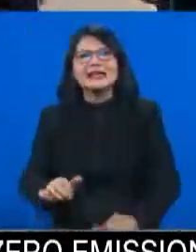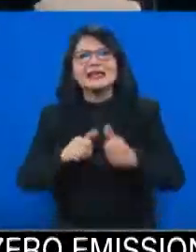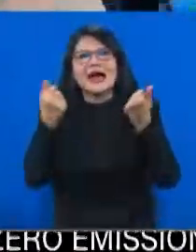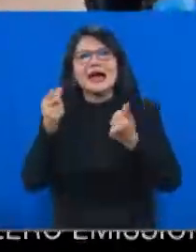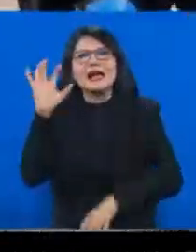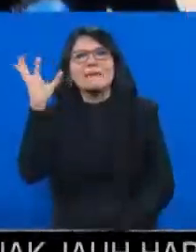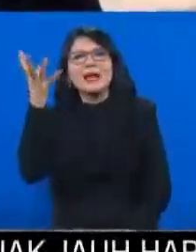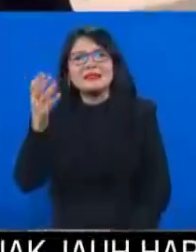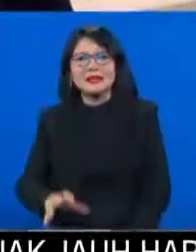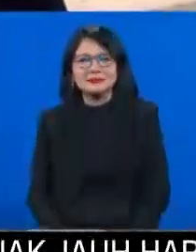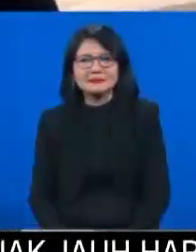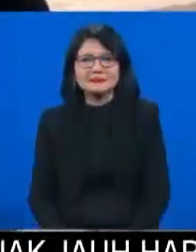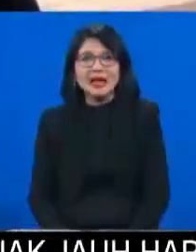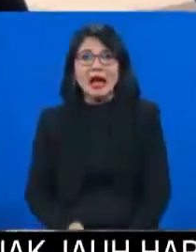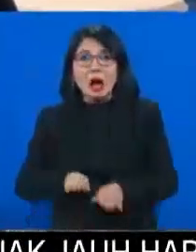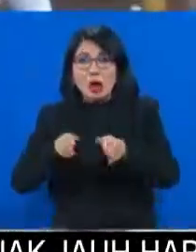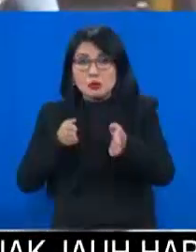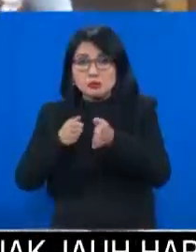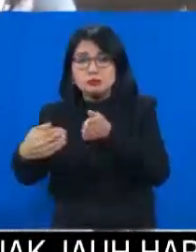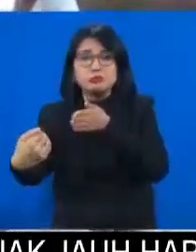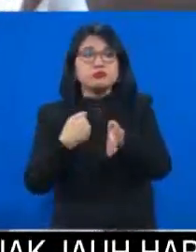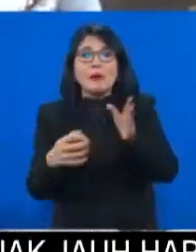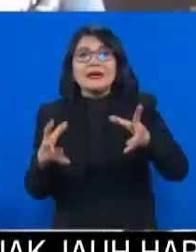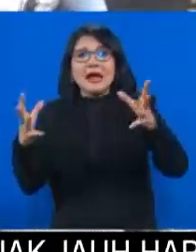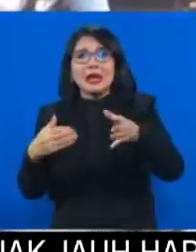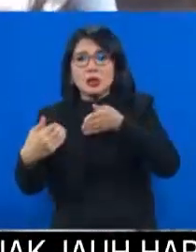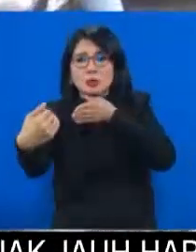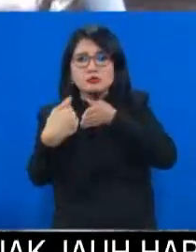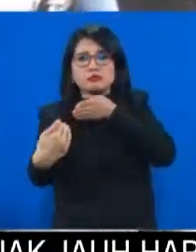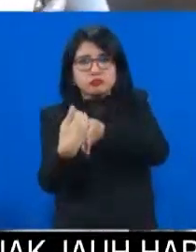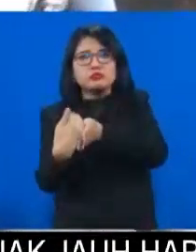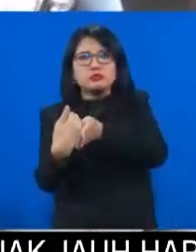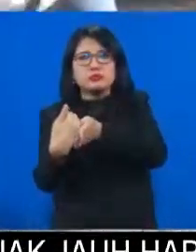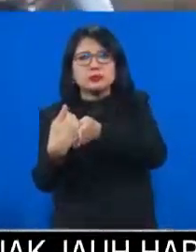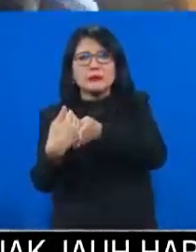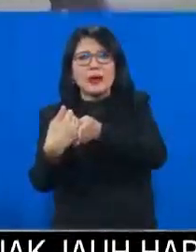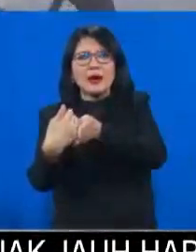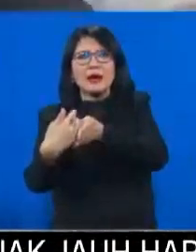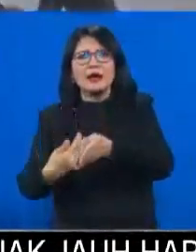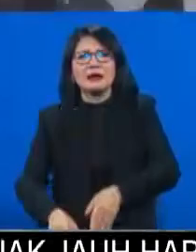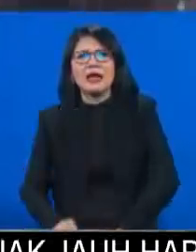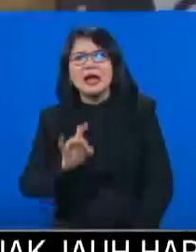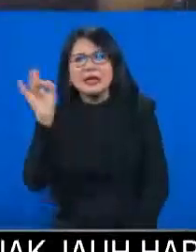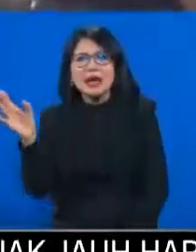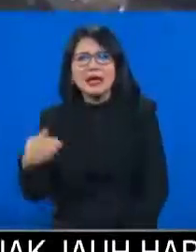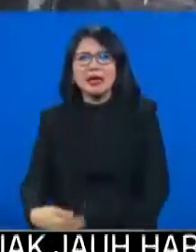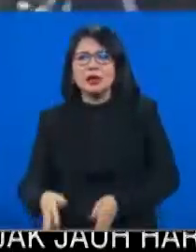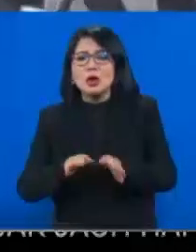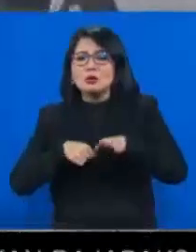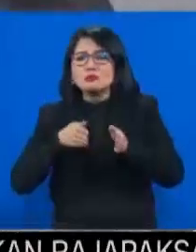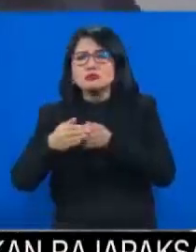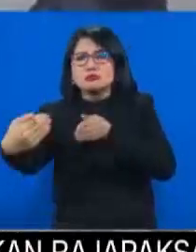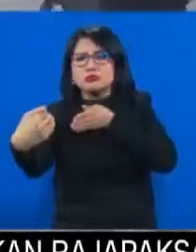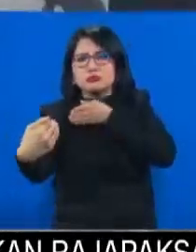Banten, Rabu pagi. Karena berputar mendadak, sejumlah pemotor terjatuh usai bertubrukan dengan pemotor lainnya yang datang dari arah